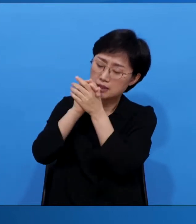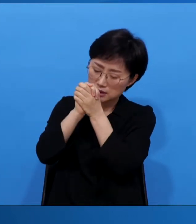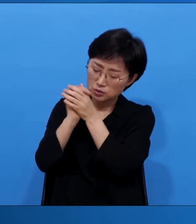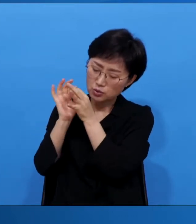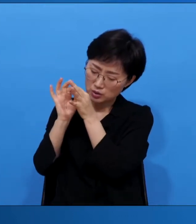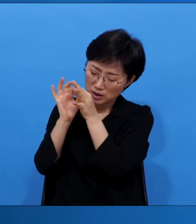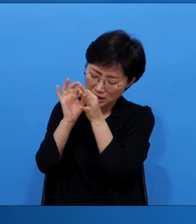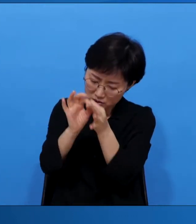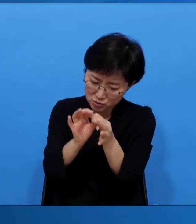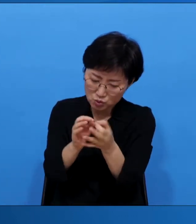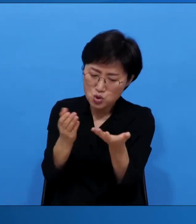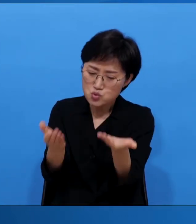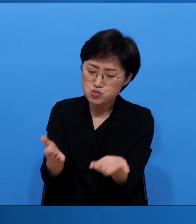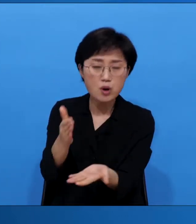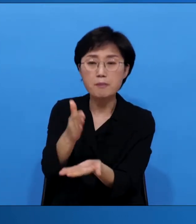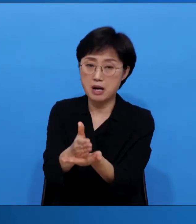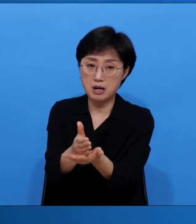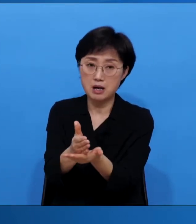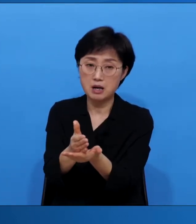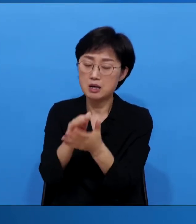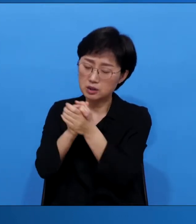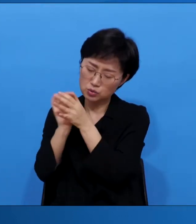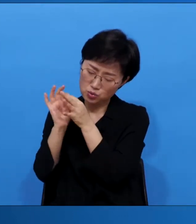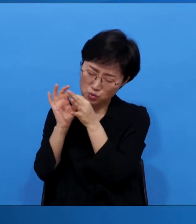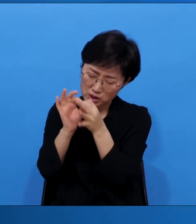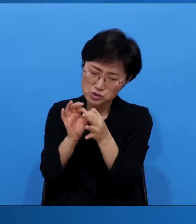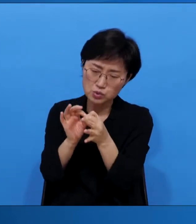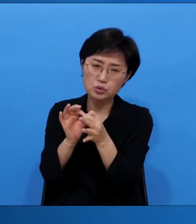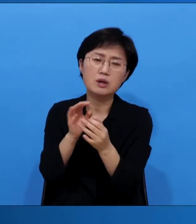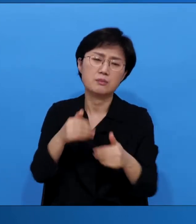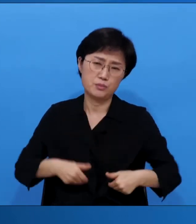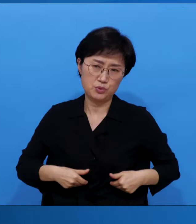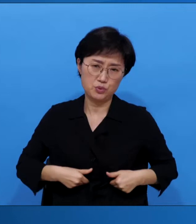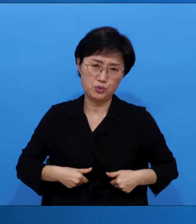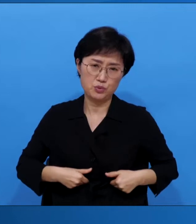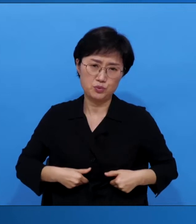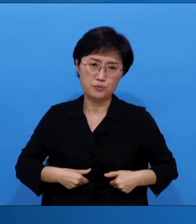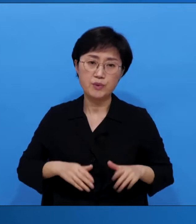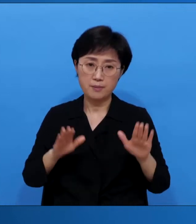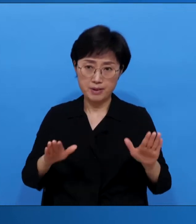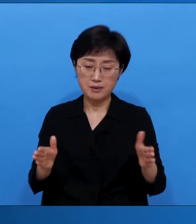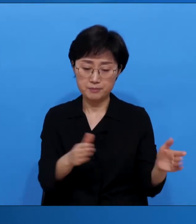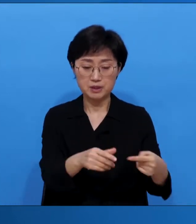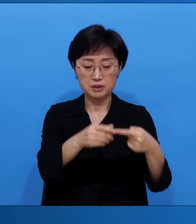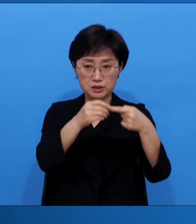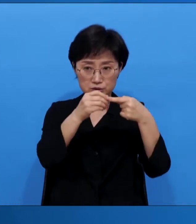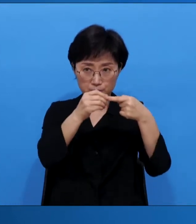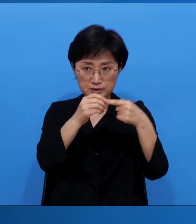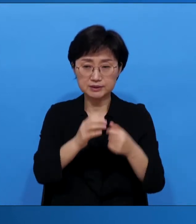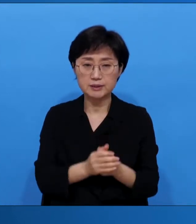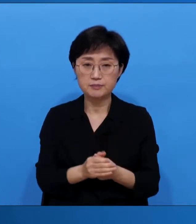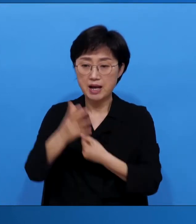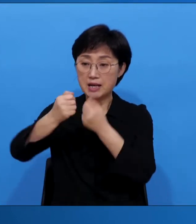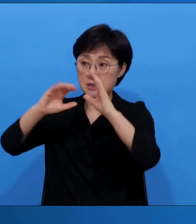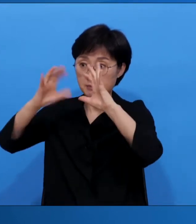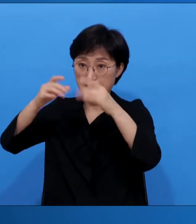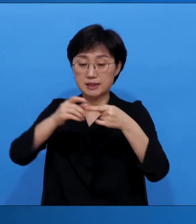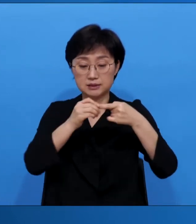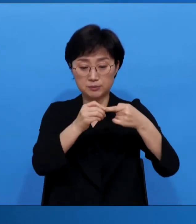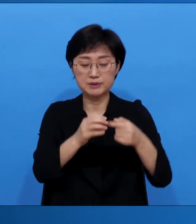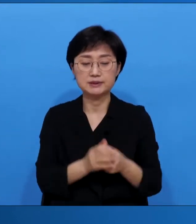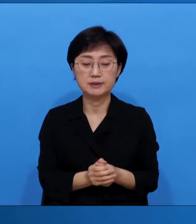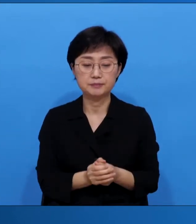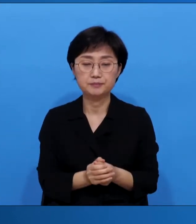always, pray continually, and give thanks in all circumstances. 첫째입니다. First, 예수 그리스도를 만나는